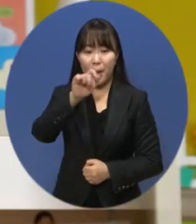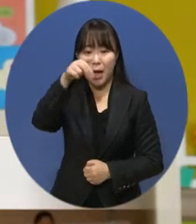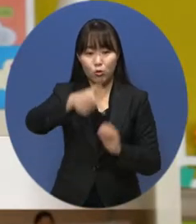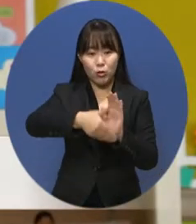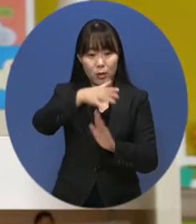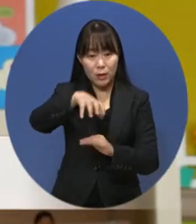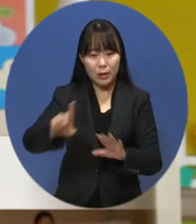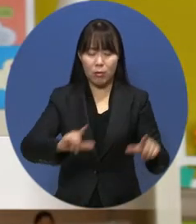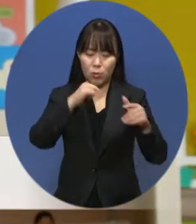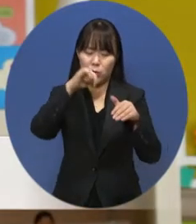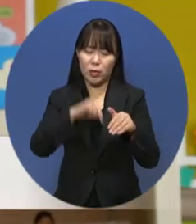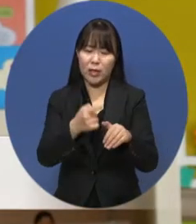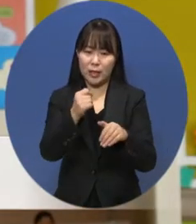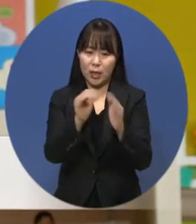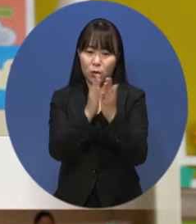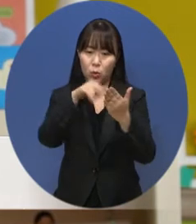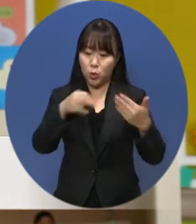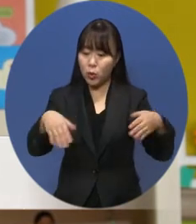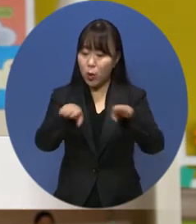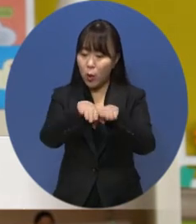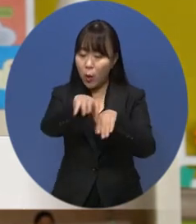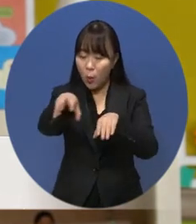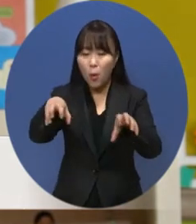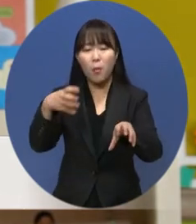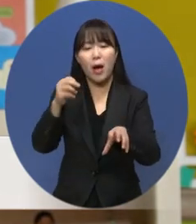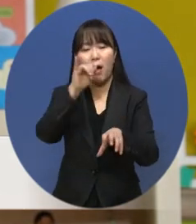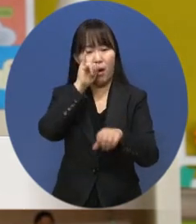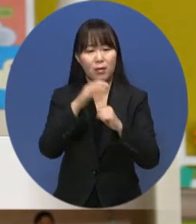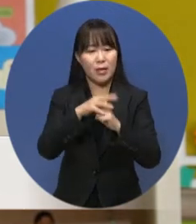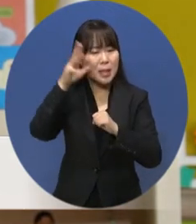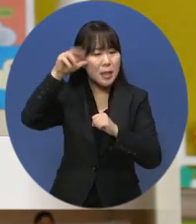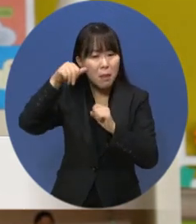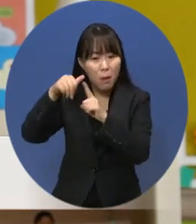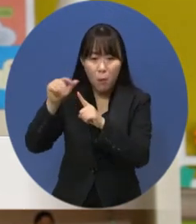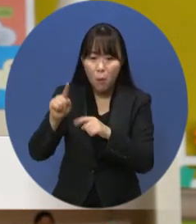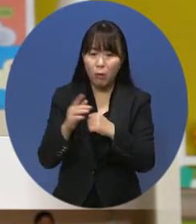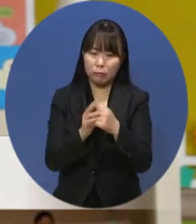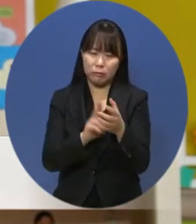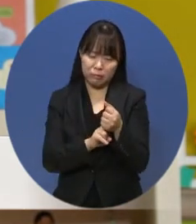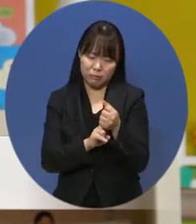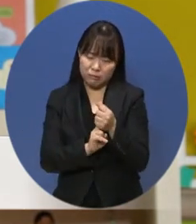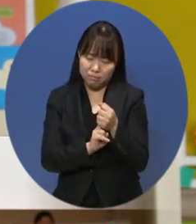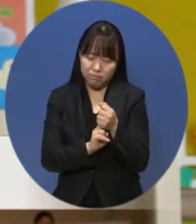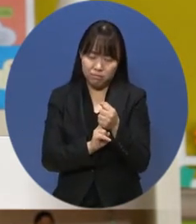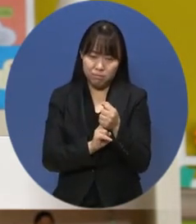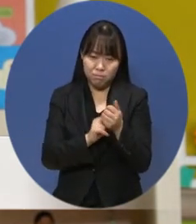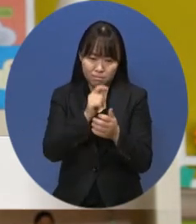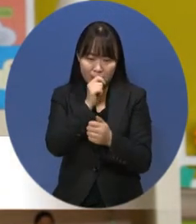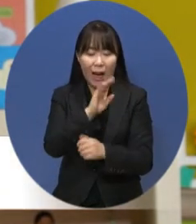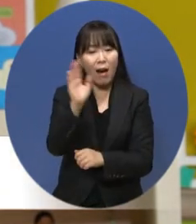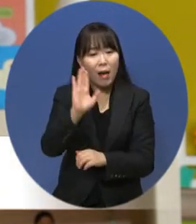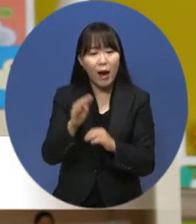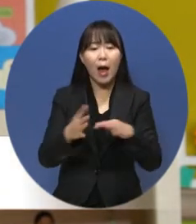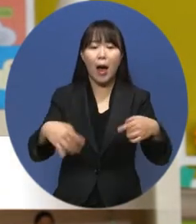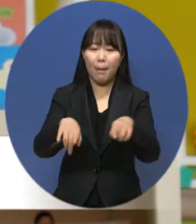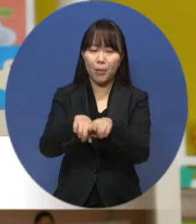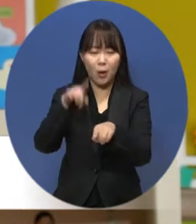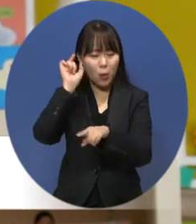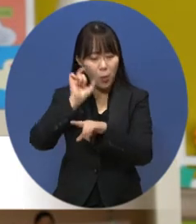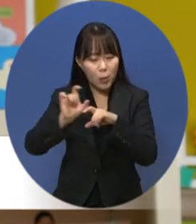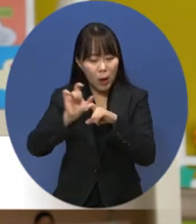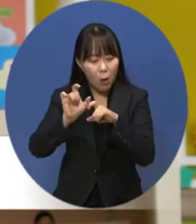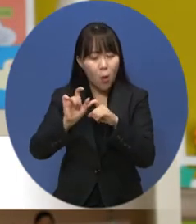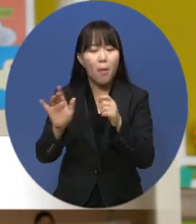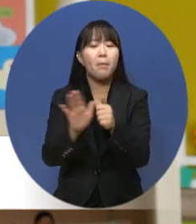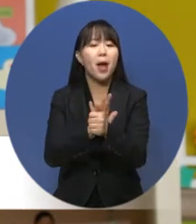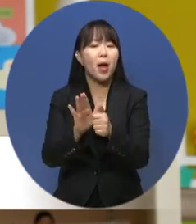생활 속에서 작은 도서관 들을 많이 만날 수가 있어요 치매 라는 것이 숨기고 감춰야 되는 게 아니라 다같이 함께 고민하고